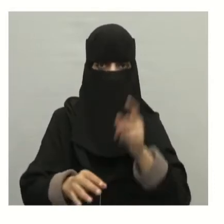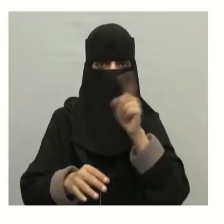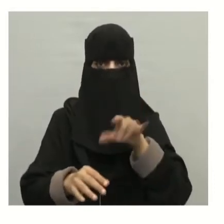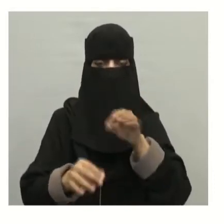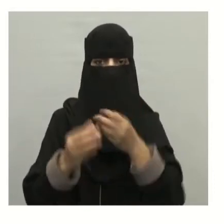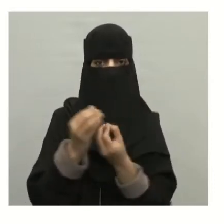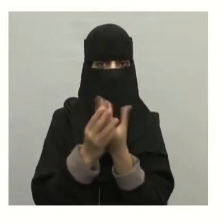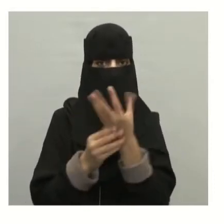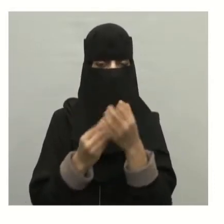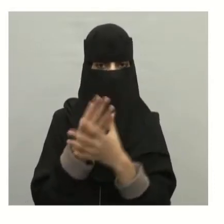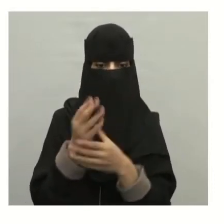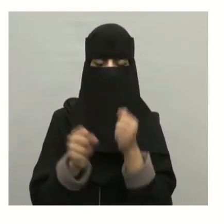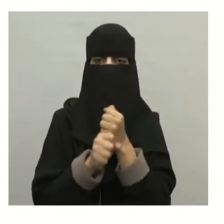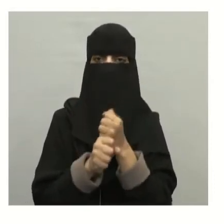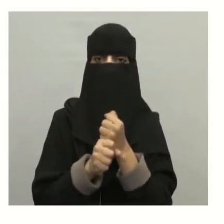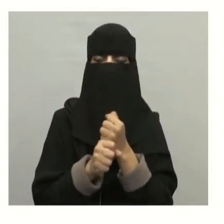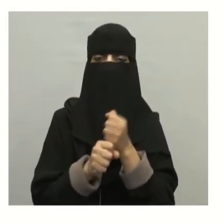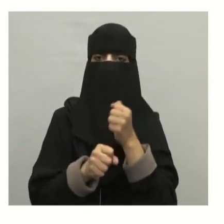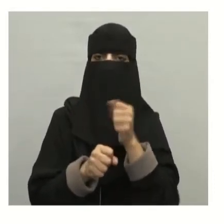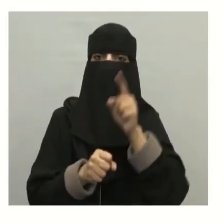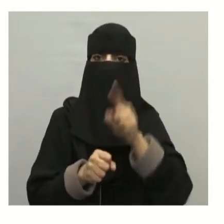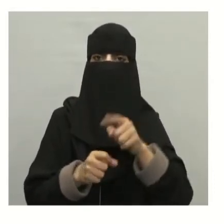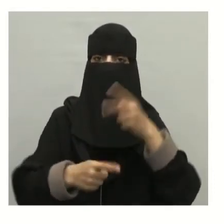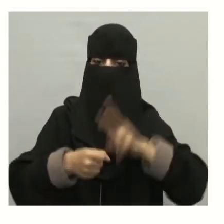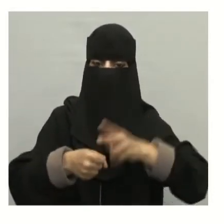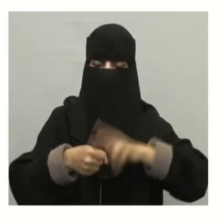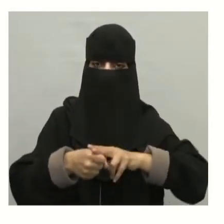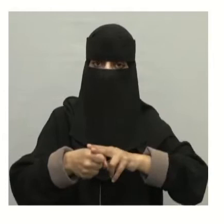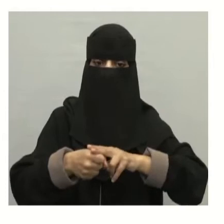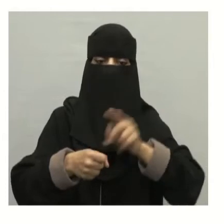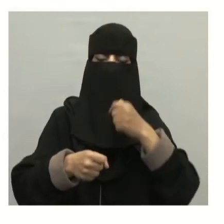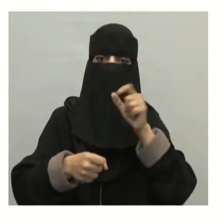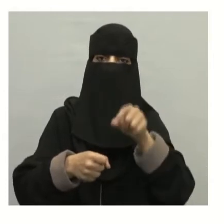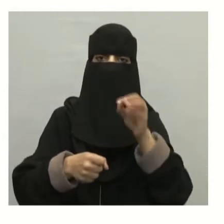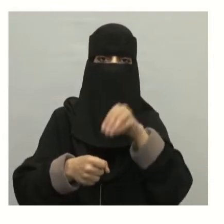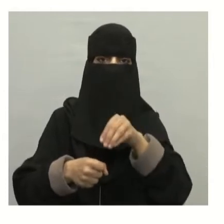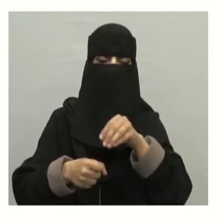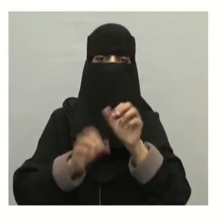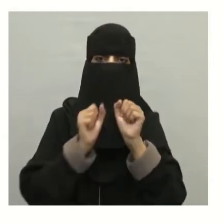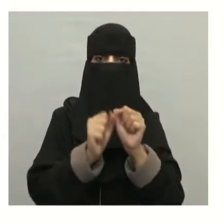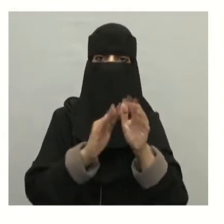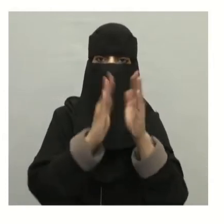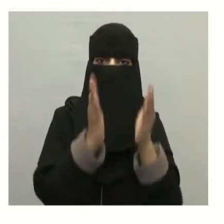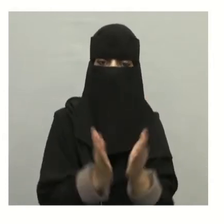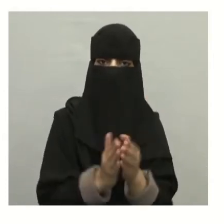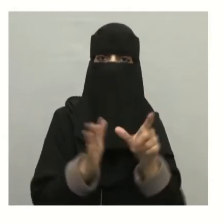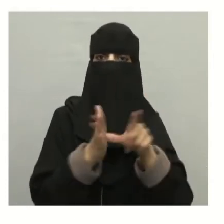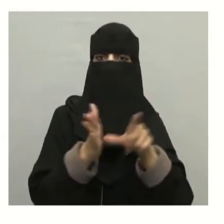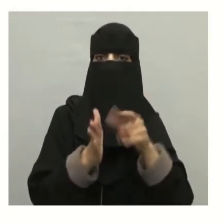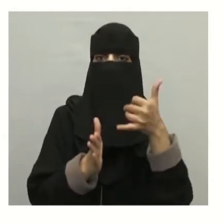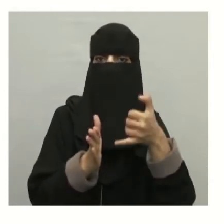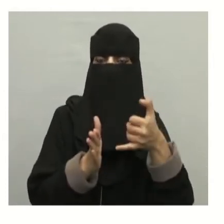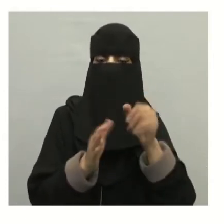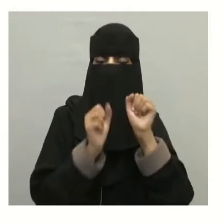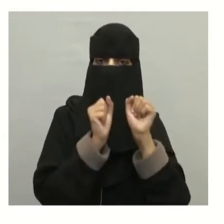بعض القفازات تستخدم استخدام متكرر، أضعها مخصصة فقط لدورات المياه، أن